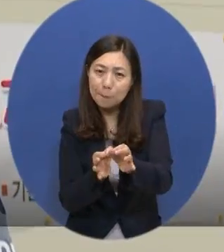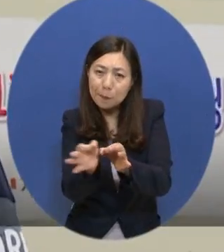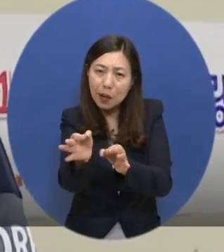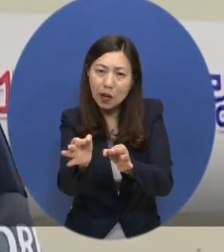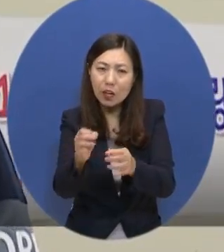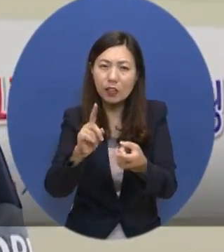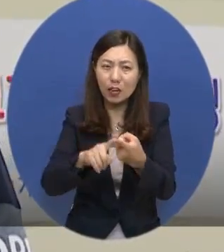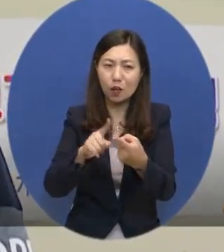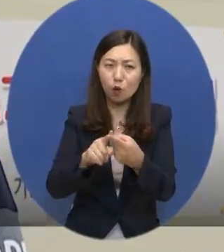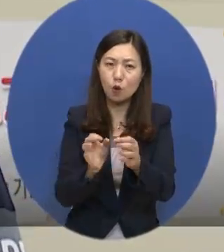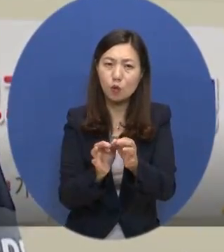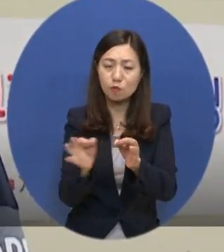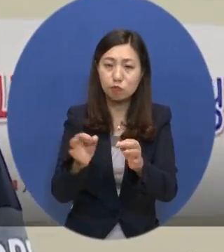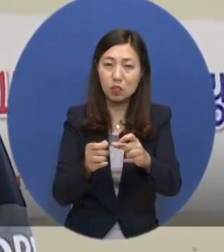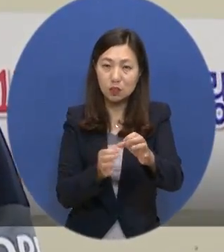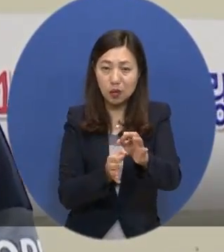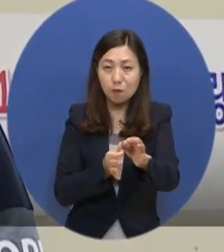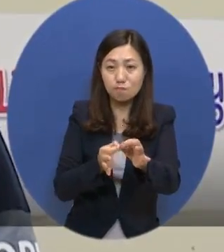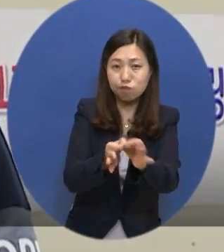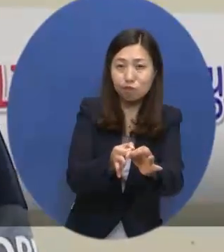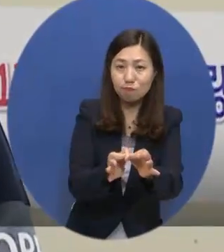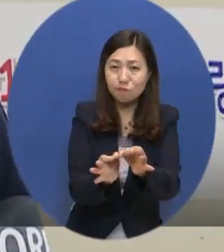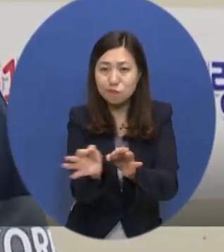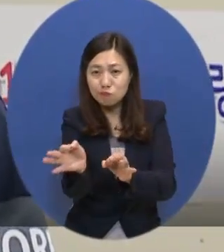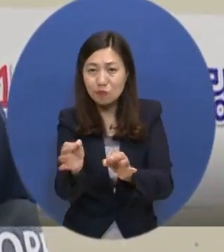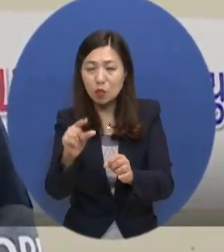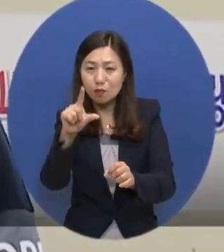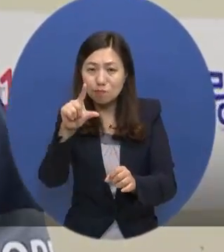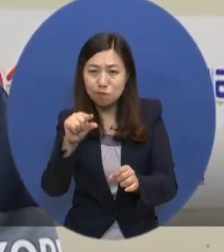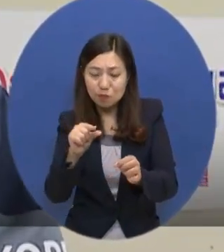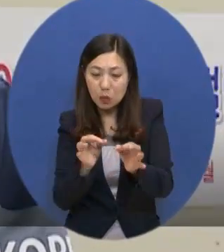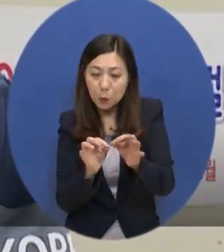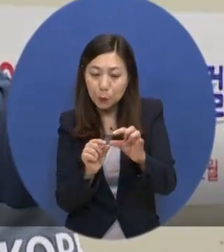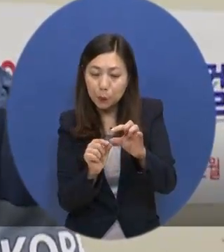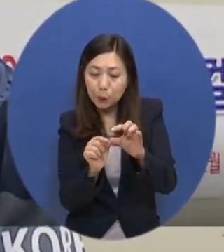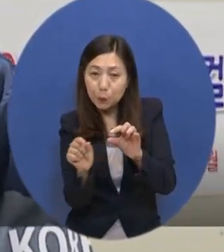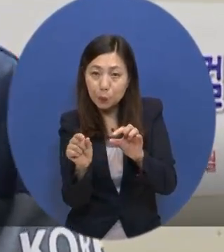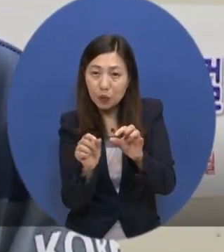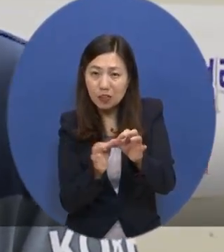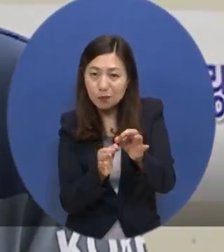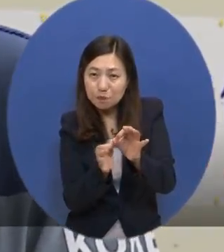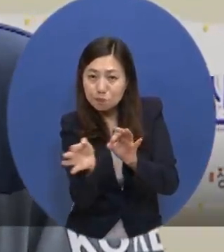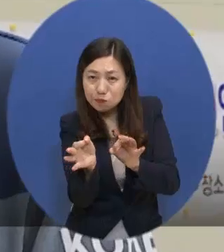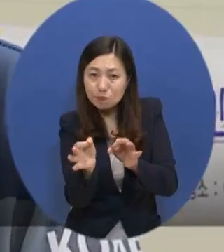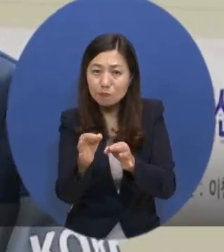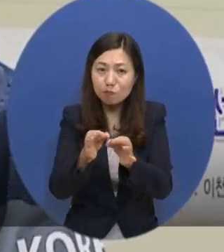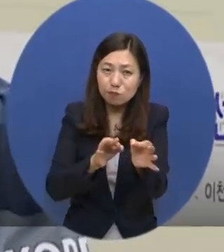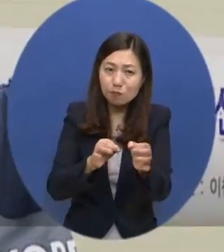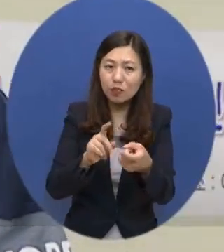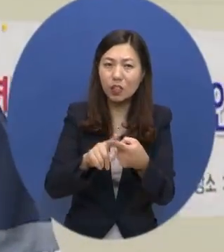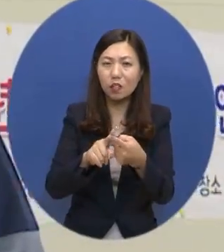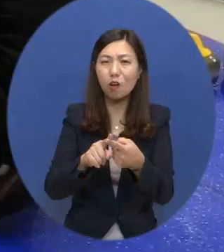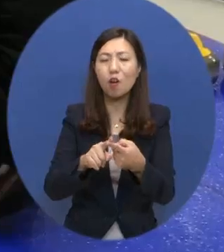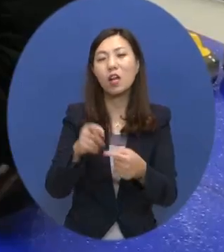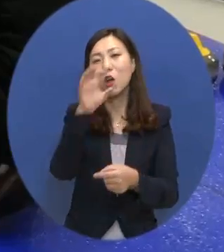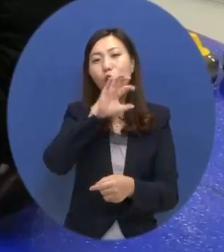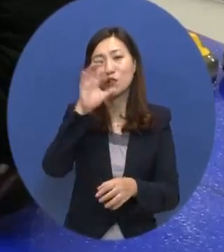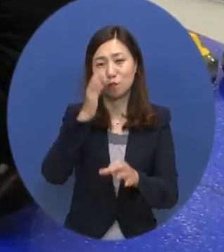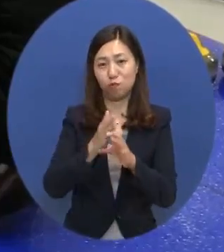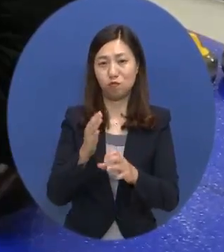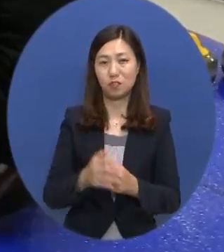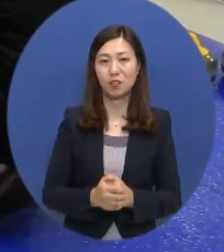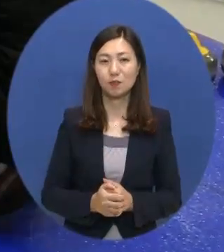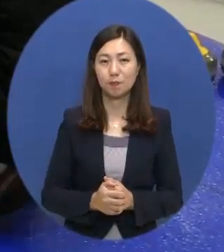그 두께뿐만 아니고 그다음에 스톤이 맞는 속도에 따라서 움직이는 거, 그런 거에 관해서 연습을 하고 있습니다.